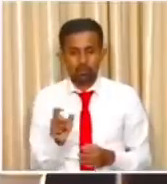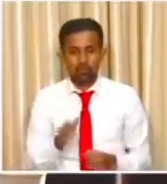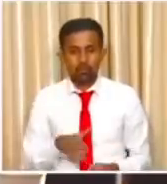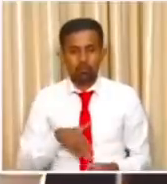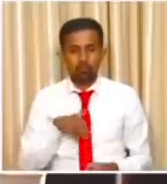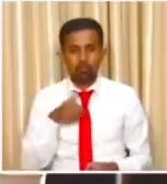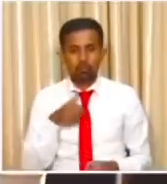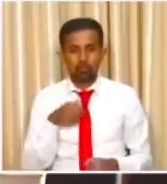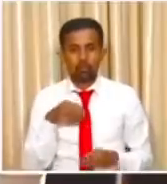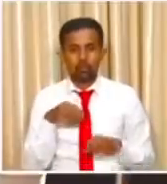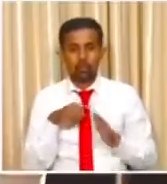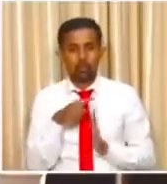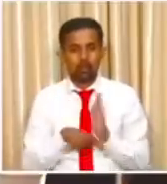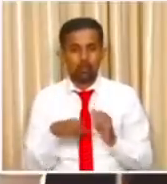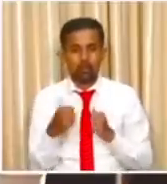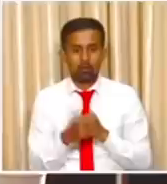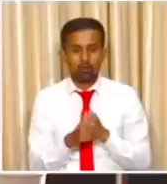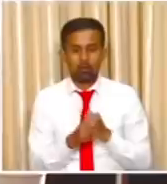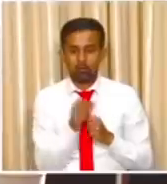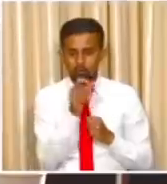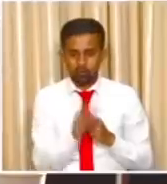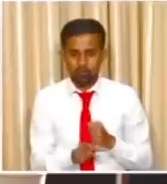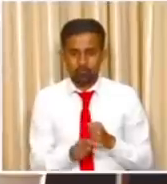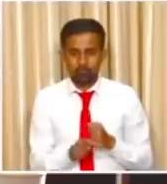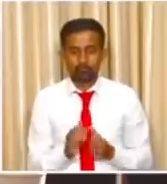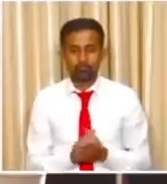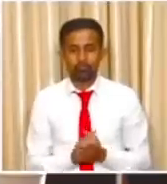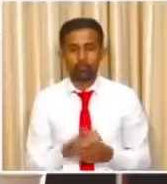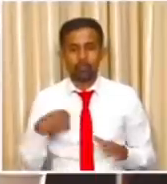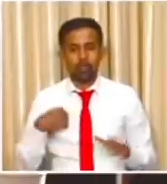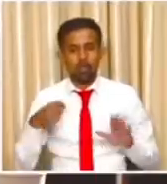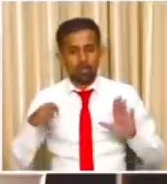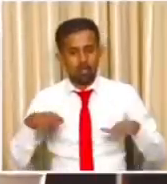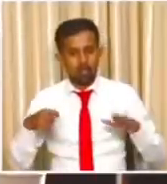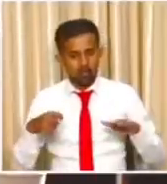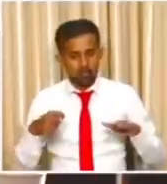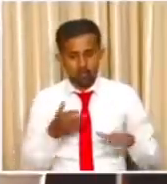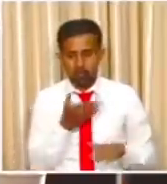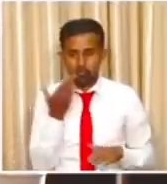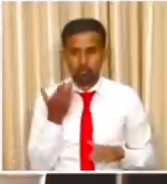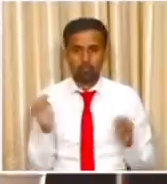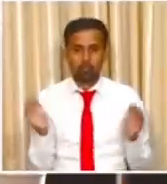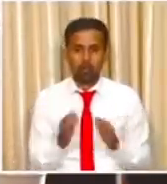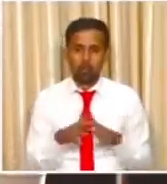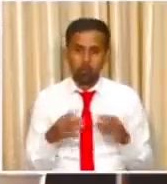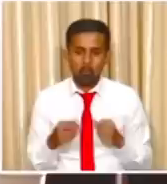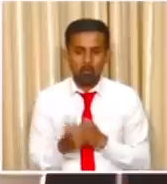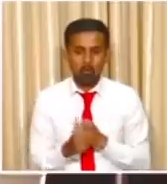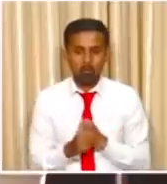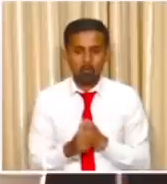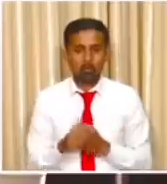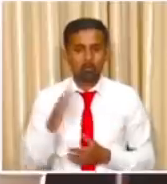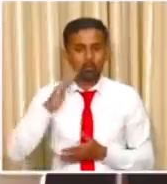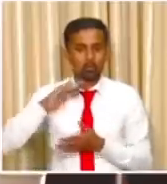වශයෙන් ගත්තොත් අපි ගන්නවා දේශීය නිෂ්පාදකවරු. ඒගොල්ලෝ ඇගොල්ලොම නිෂ්පාදනය වෙන්න පුළුවන්. කුඩා භාණ්ඩ නිෂ්පාදනය කරලා